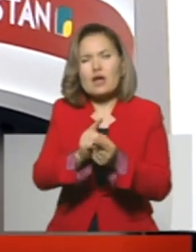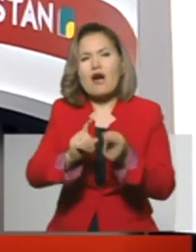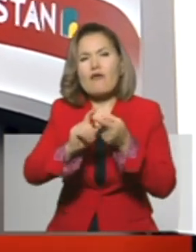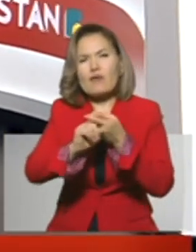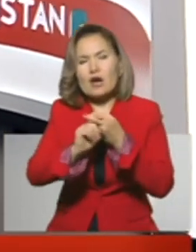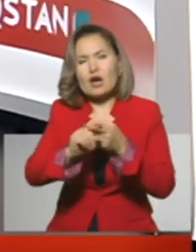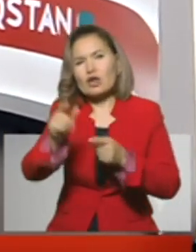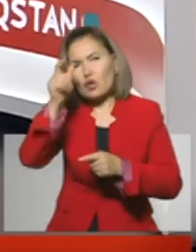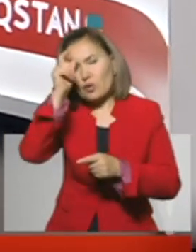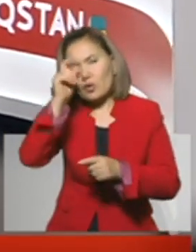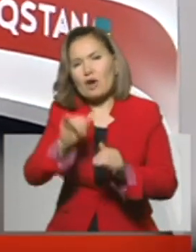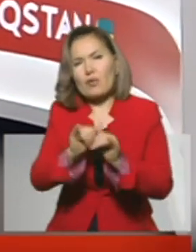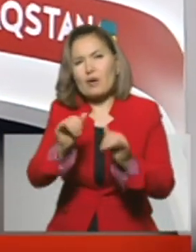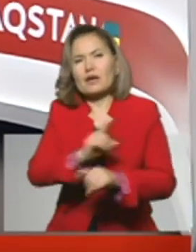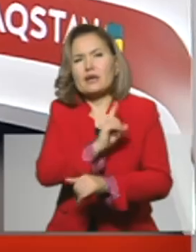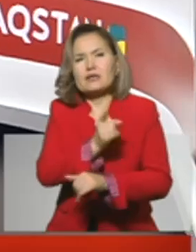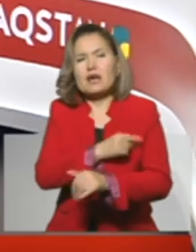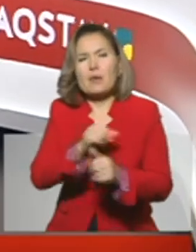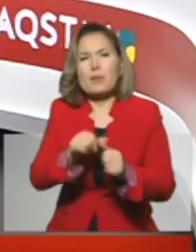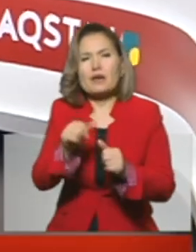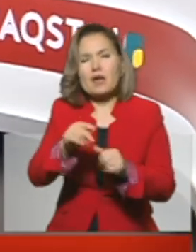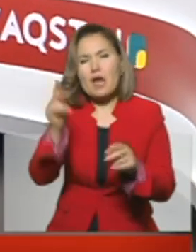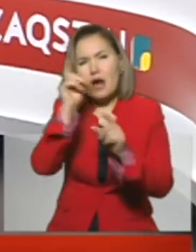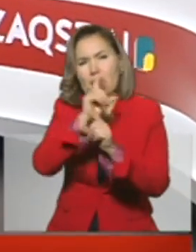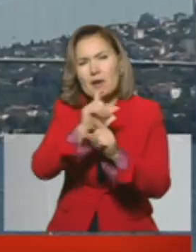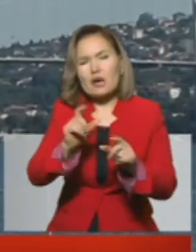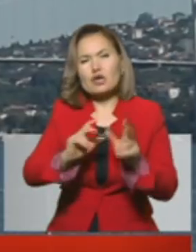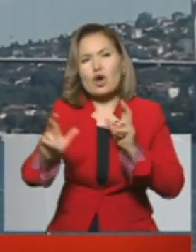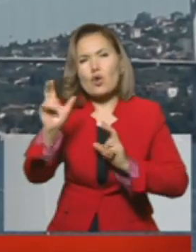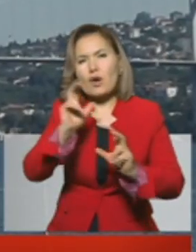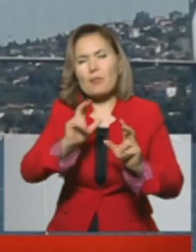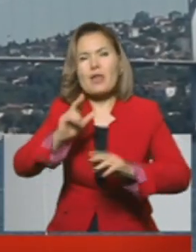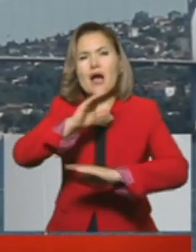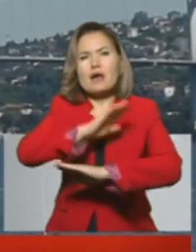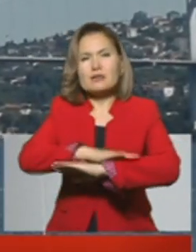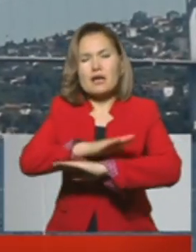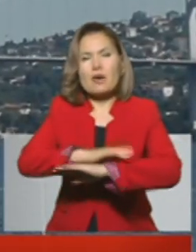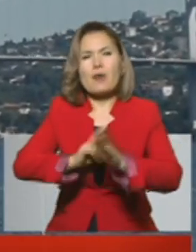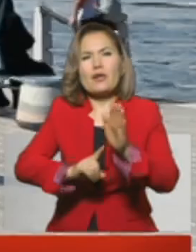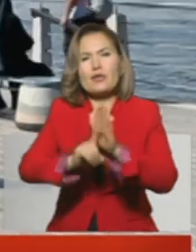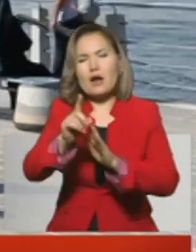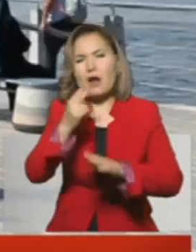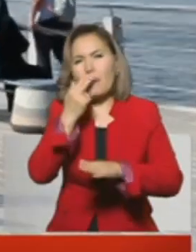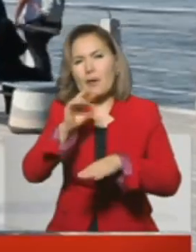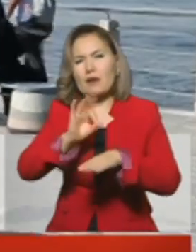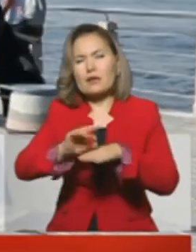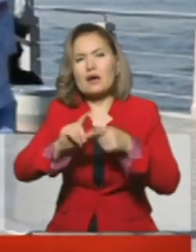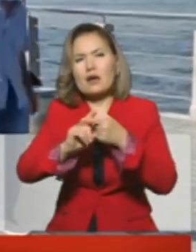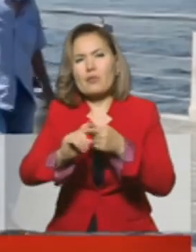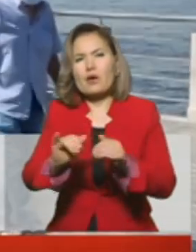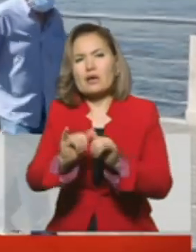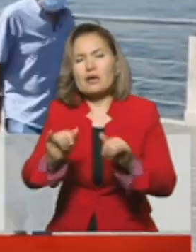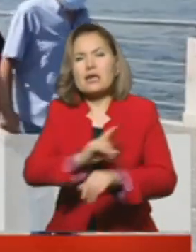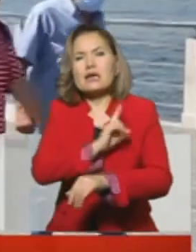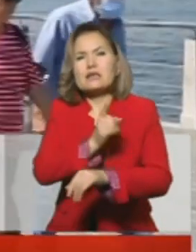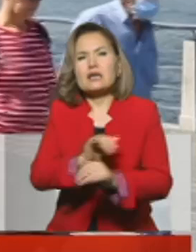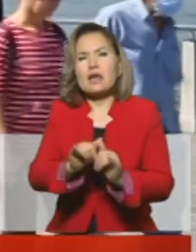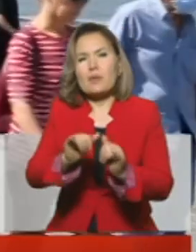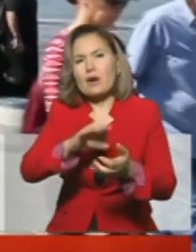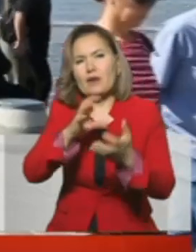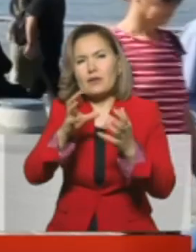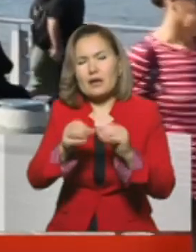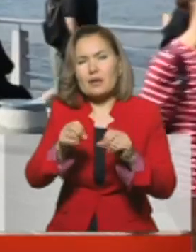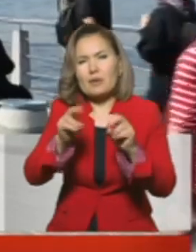вирус Түркияда да көбейіп келеді. Әсіресе мектептер мен университеттерде сабақ басталғалы тұмаудың бұл түрімен ауыратындардың саны артқан.